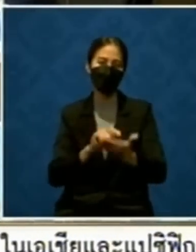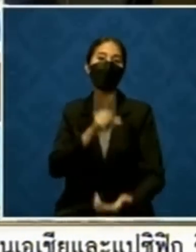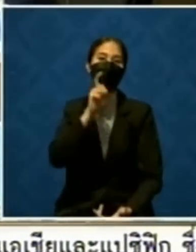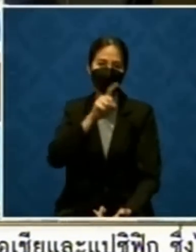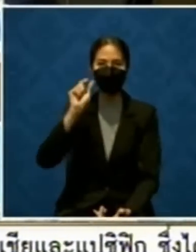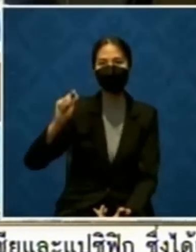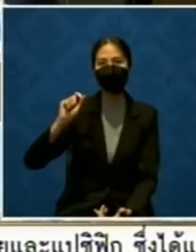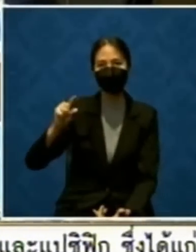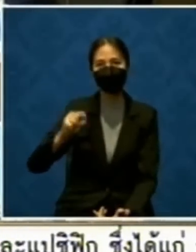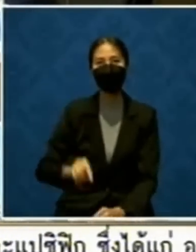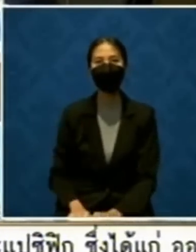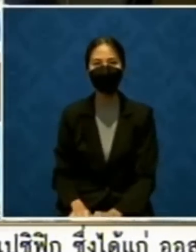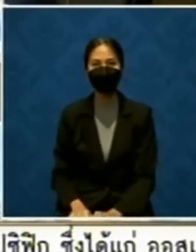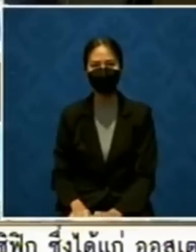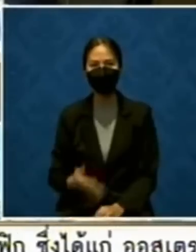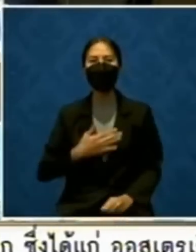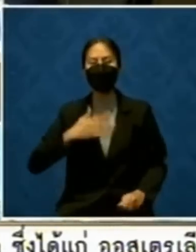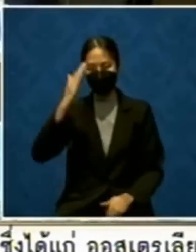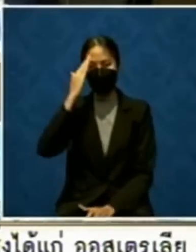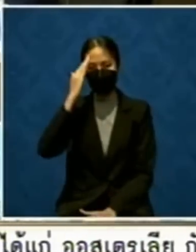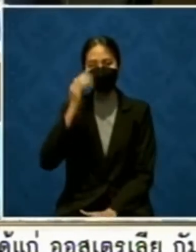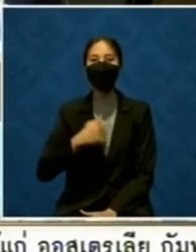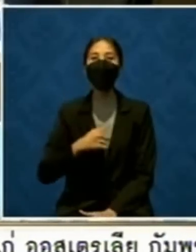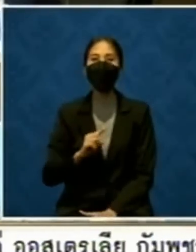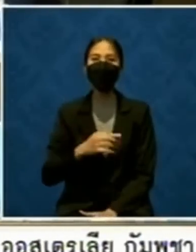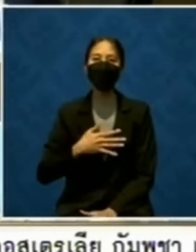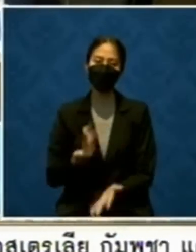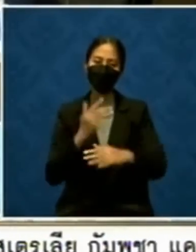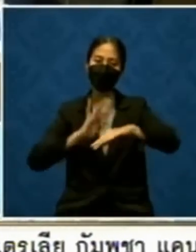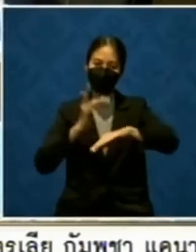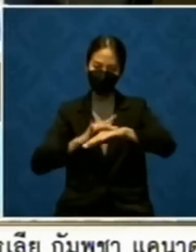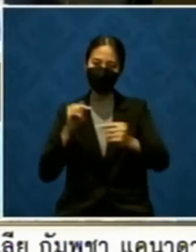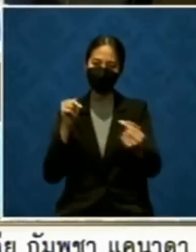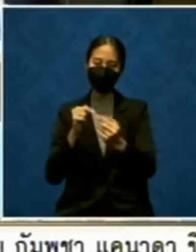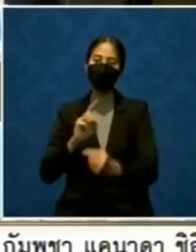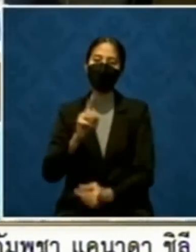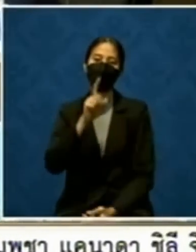เรองดูนบธรธสขอเรี Feelsซึ่ก็คเปธรมชาิของกทุดุดวว